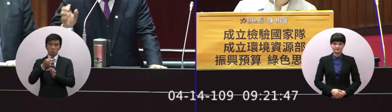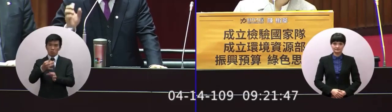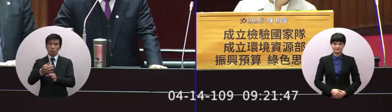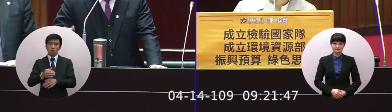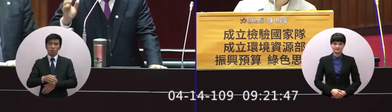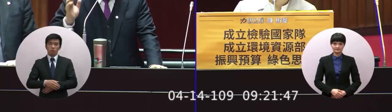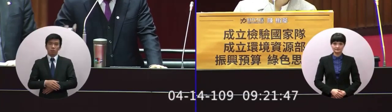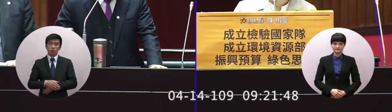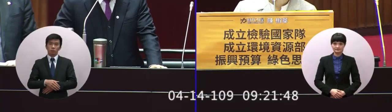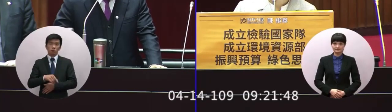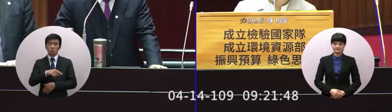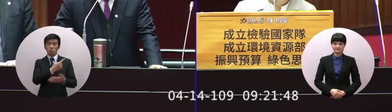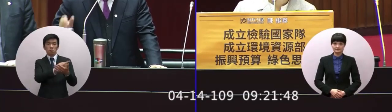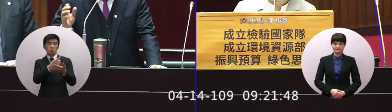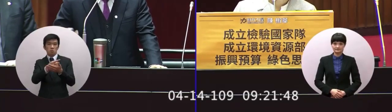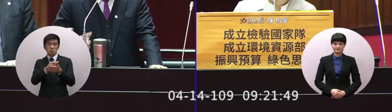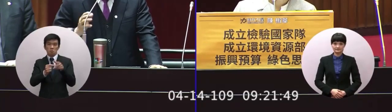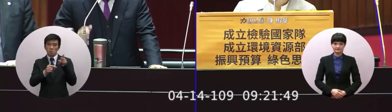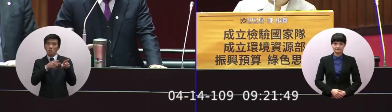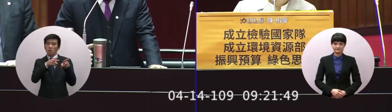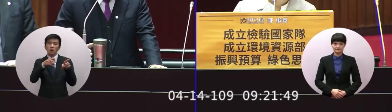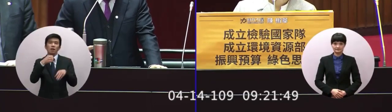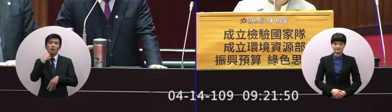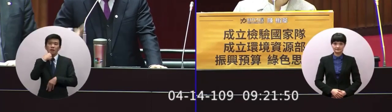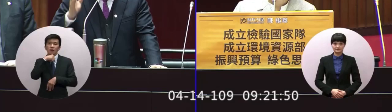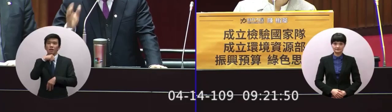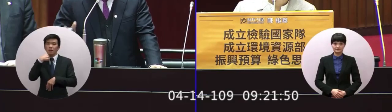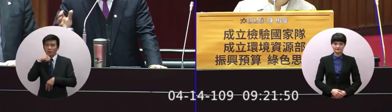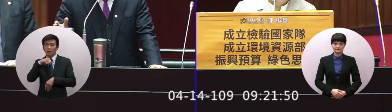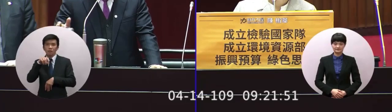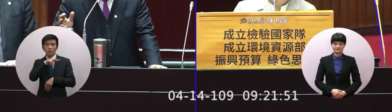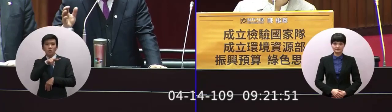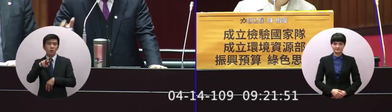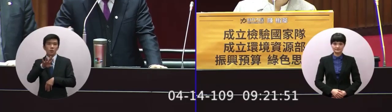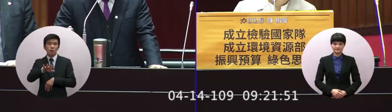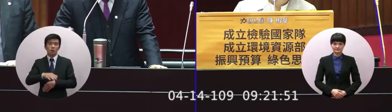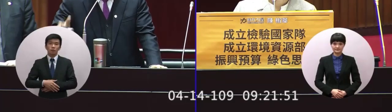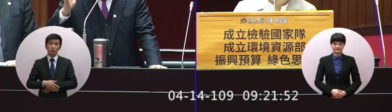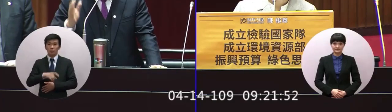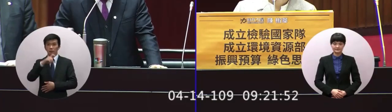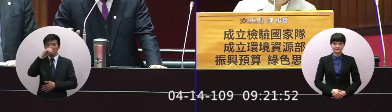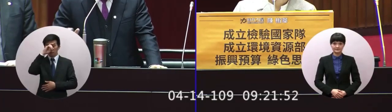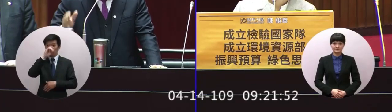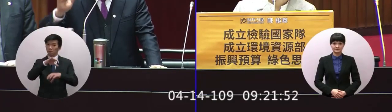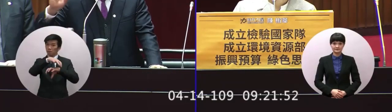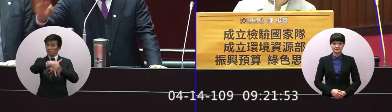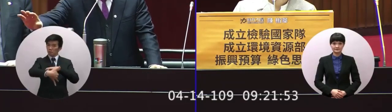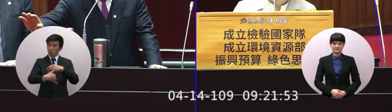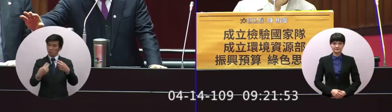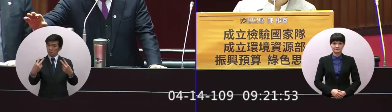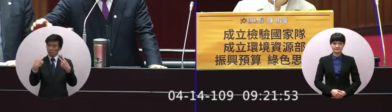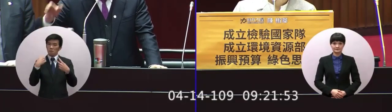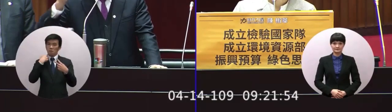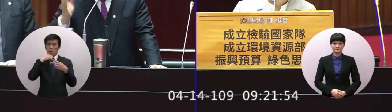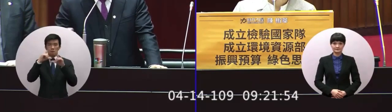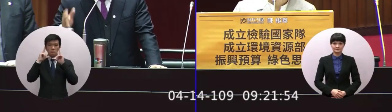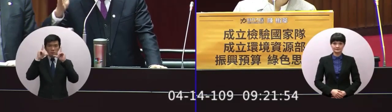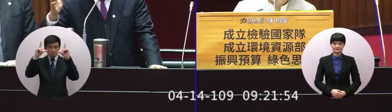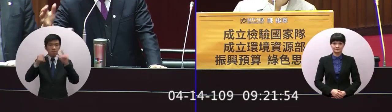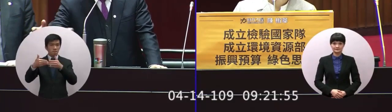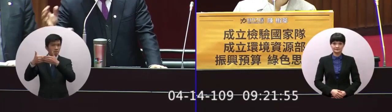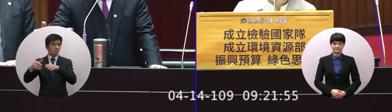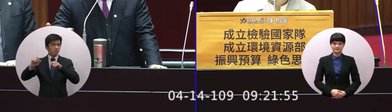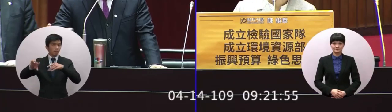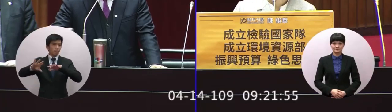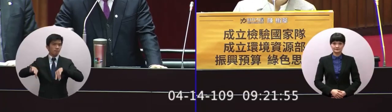且都是用台湾，所以我们怎么样子让全世界看到台湾不是中国，台湾